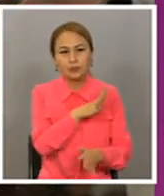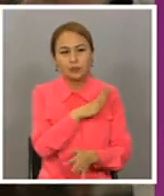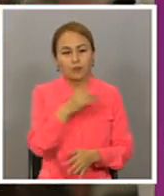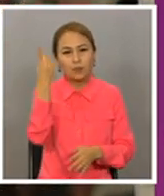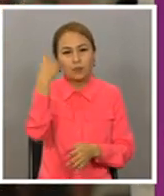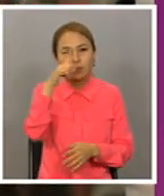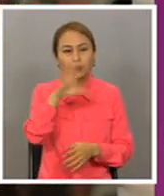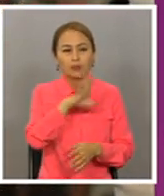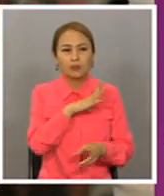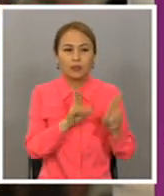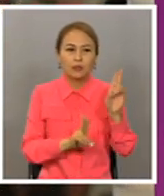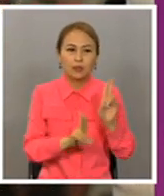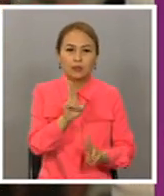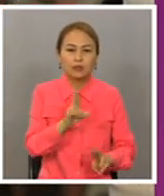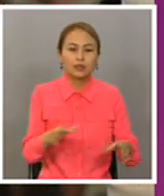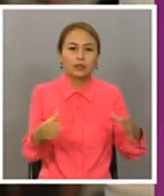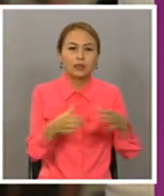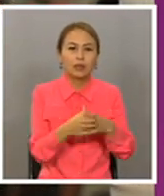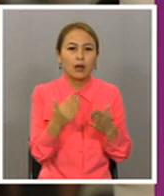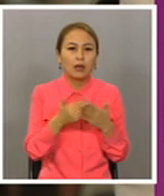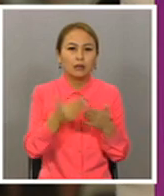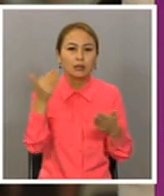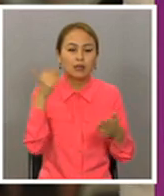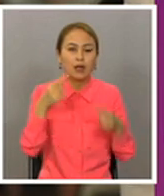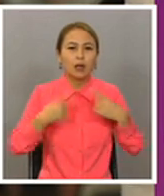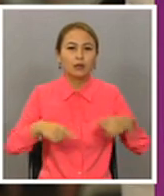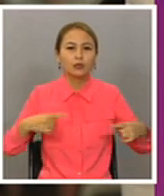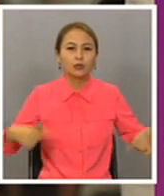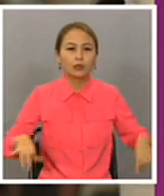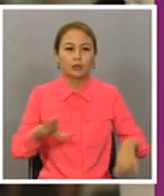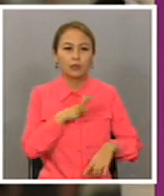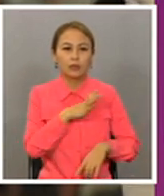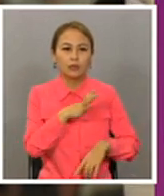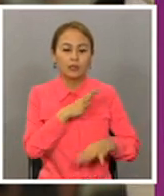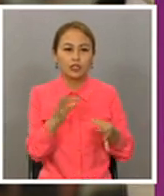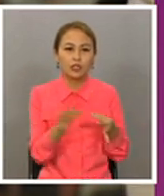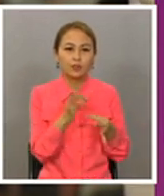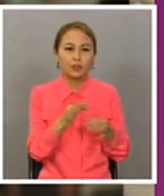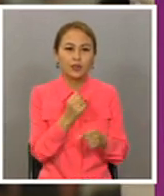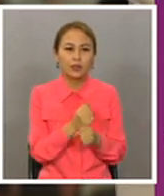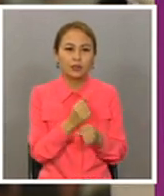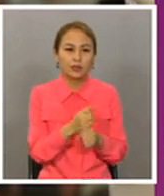Ойластырылған тәсілге байланысты алдын ала әртүрлі қалыңдықтағы жіп дайындалатын.